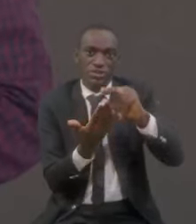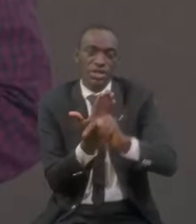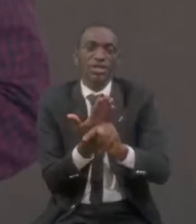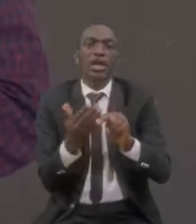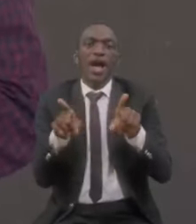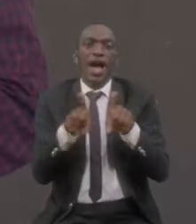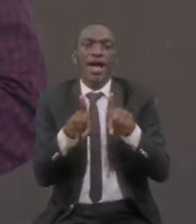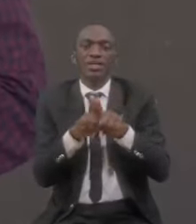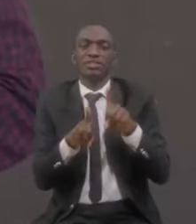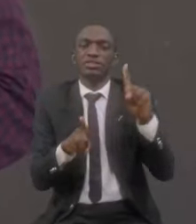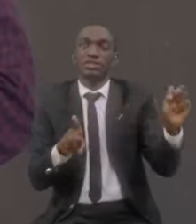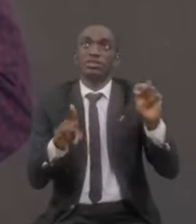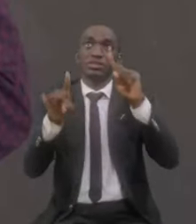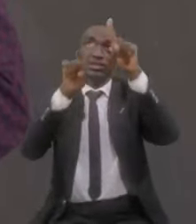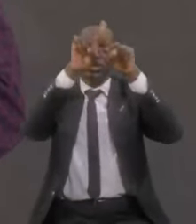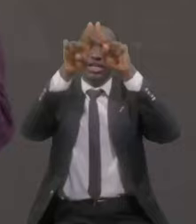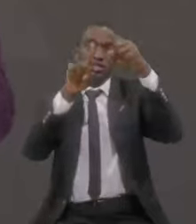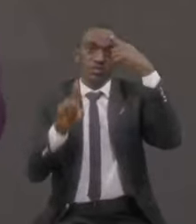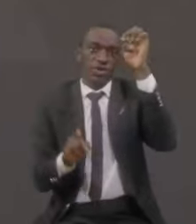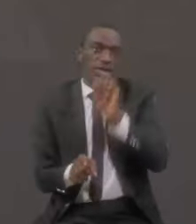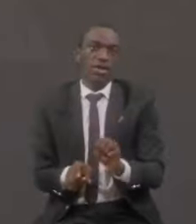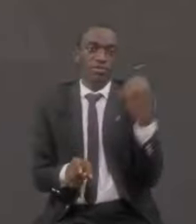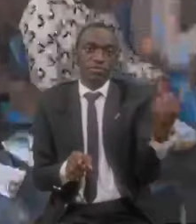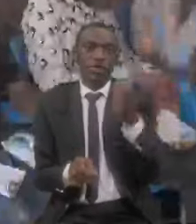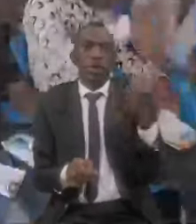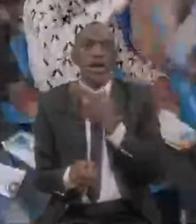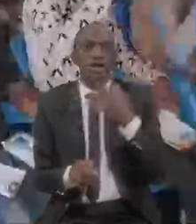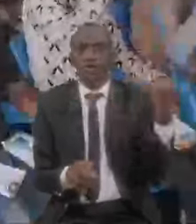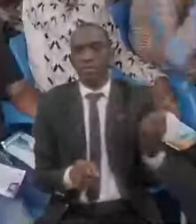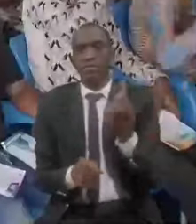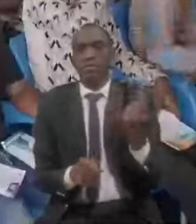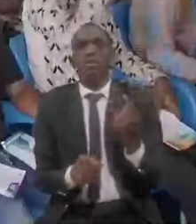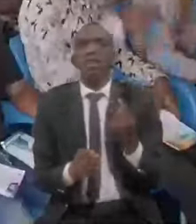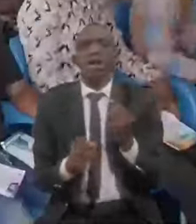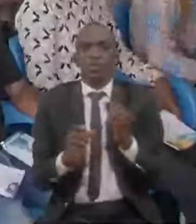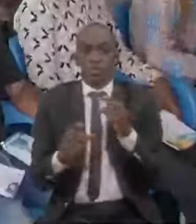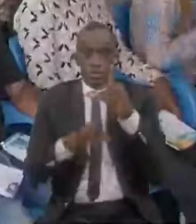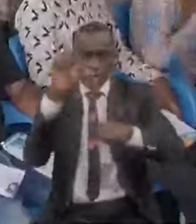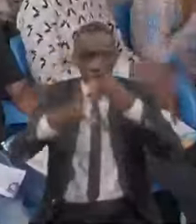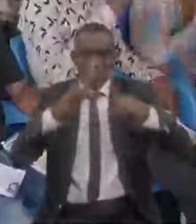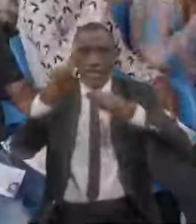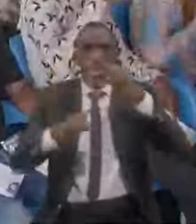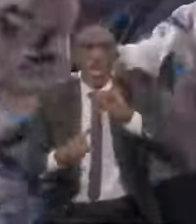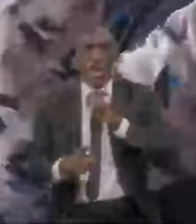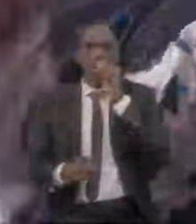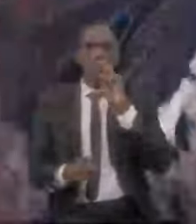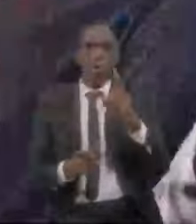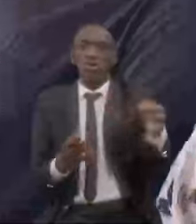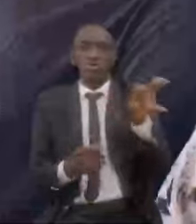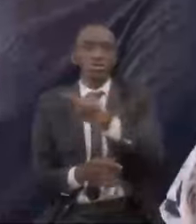à la multitude, brilleront. Je fais partie d'eux. Elle dit, je fais partie